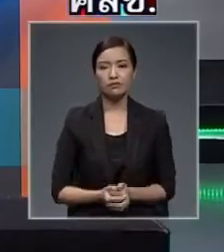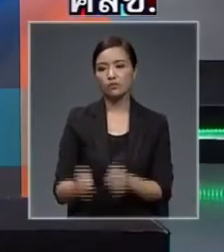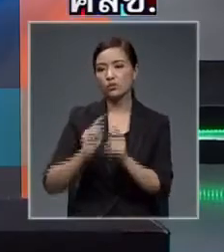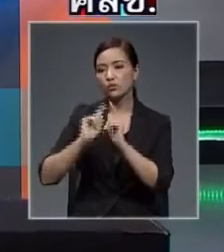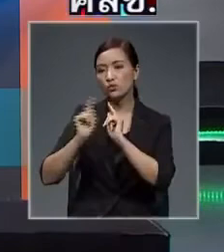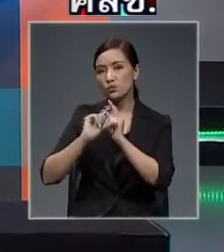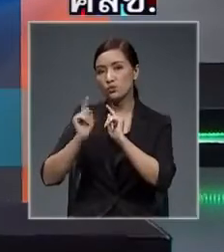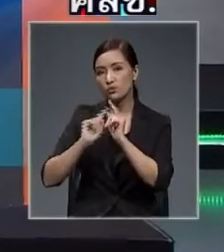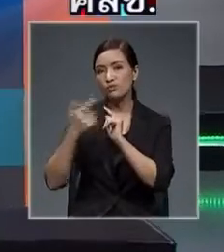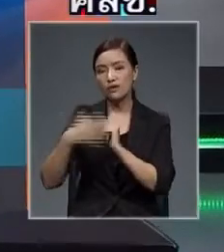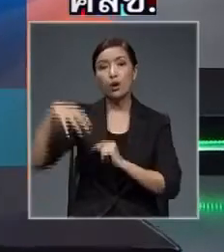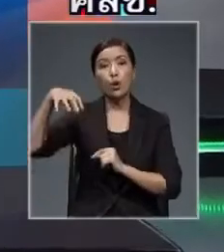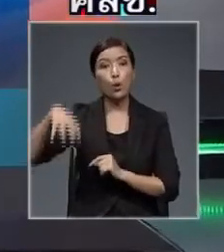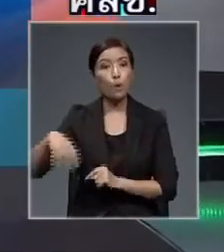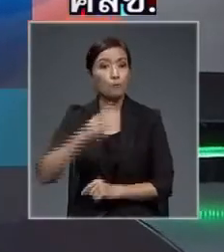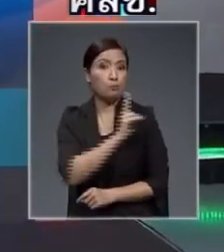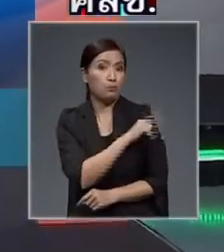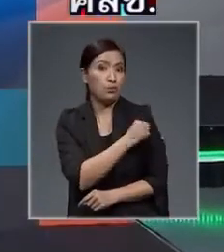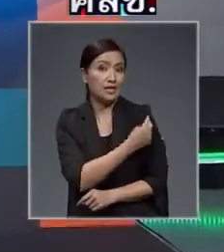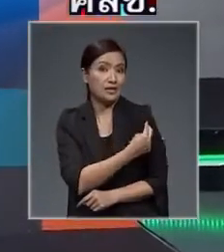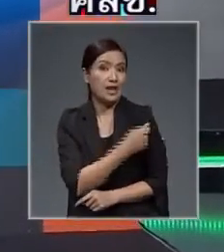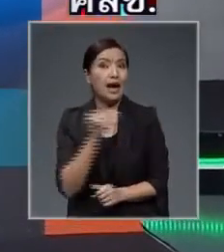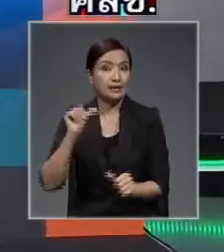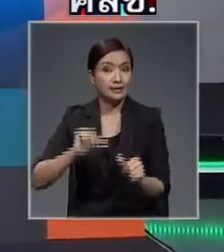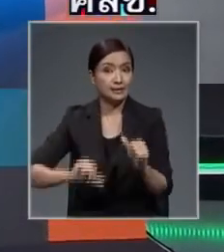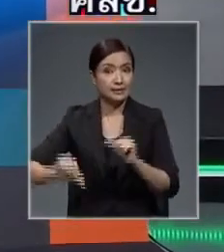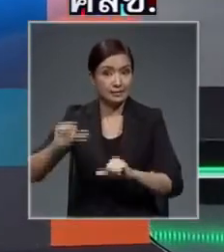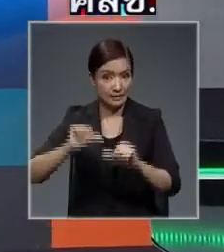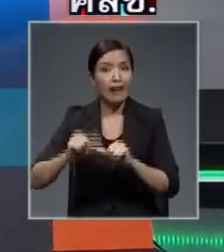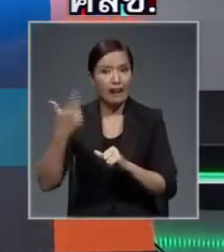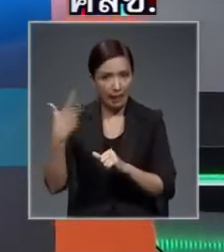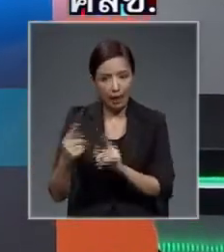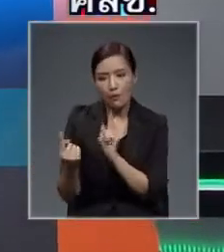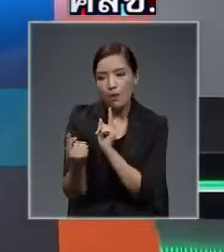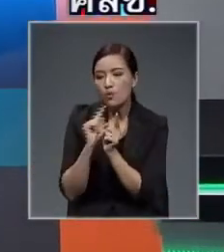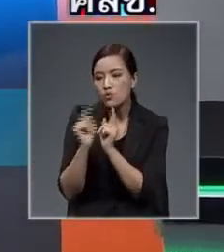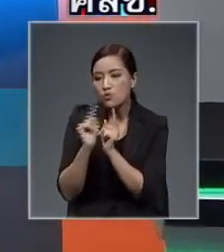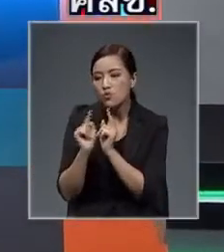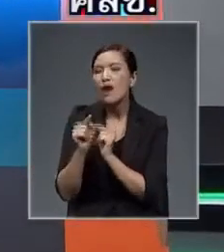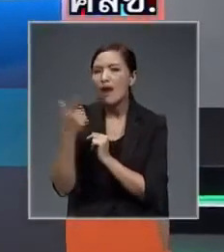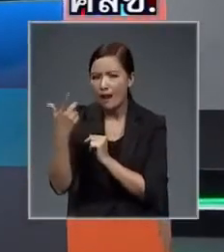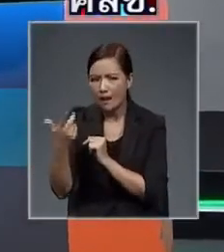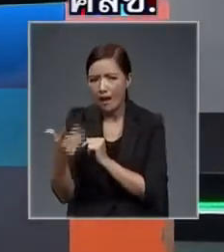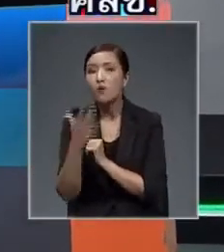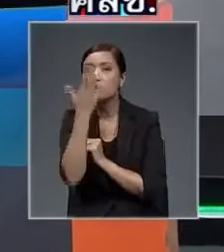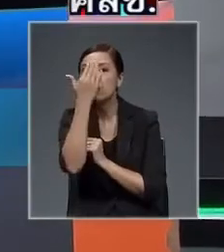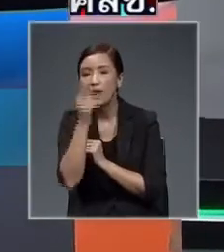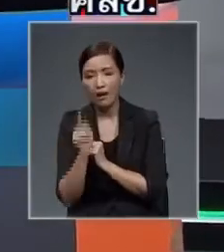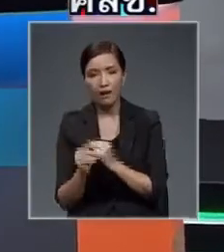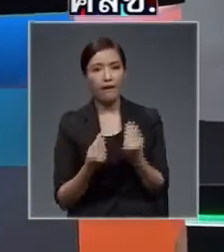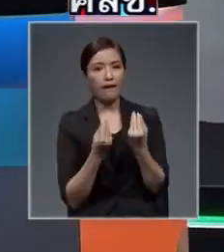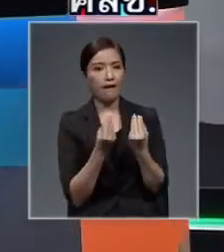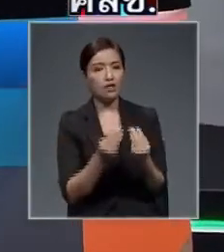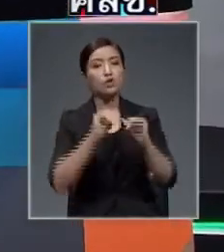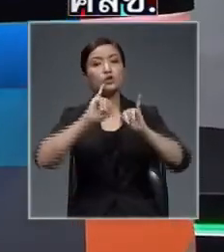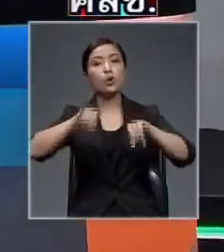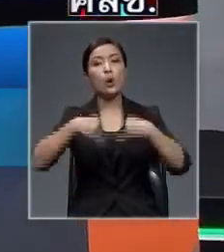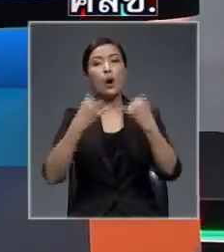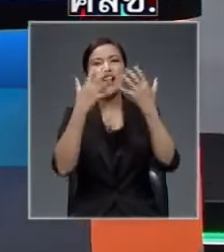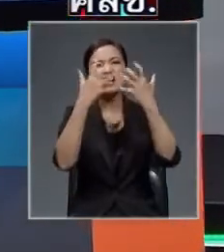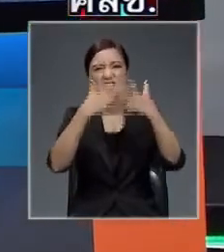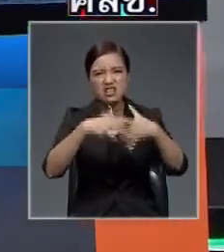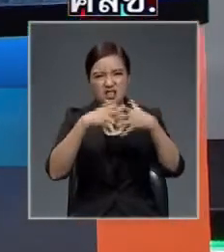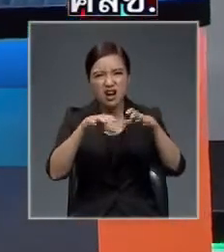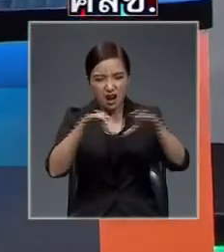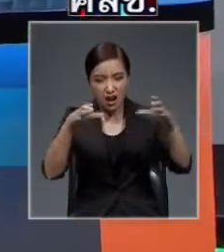กับทางกรมวิทยาศาสตร์การแพทย์อย่างใกล้ชิดเลยนะคะว่าเพื่ออำนวยความสะดวกให้กับเจ้าของเครื่องนะคะที่